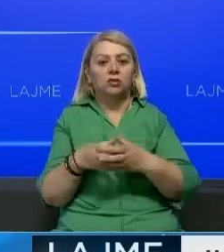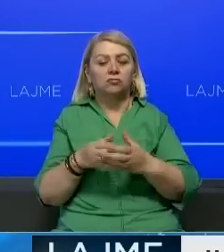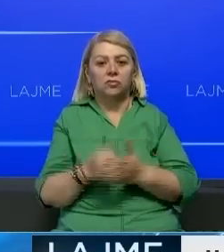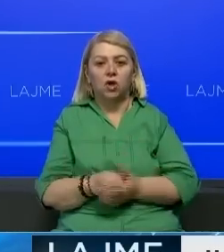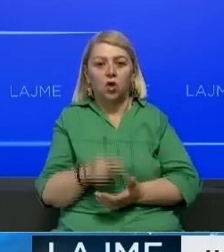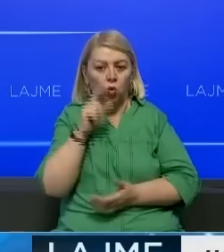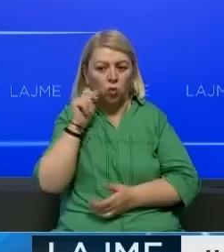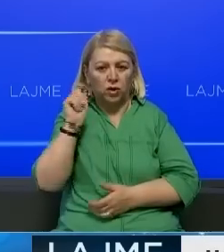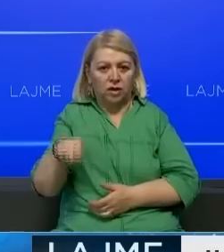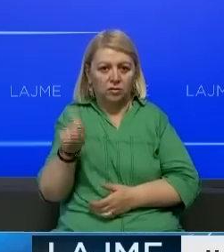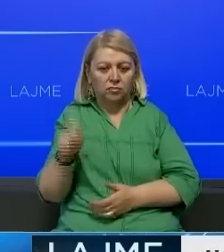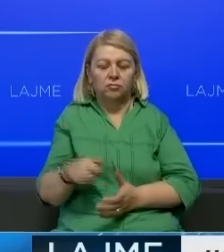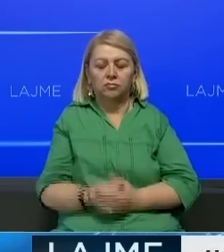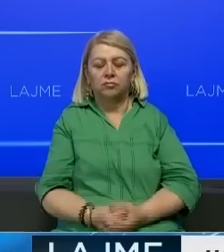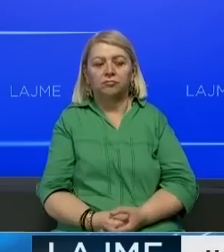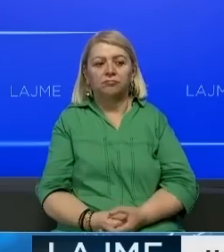Ukrainë.